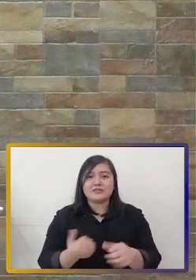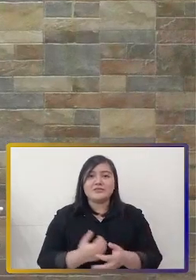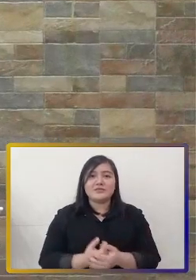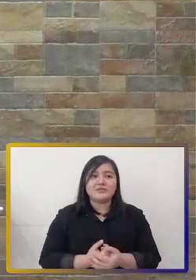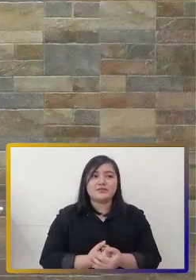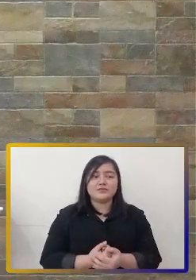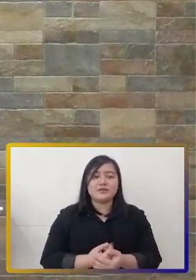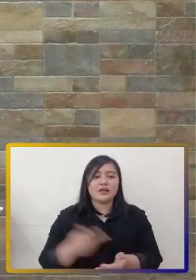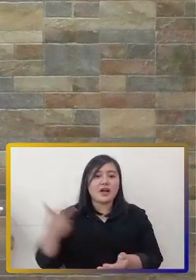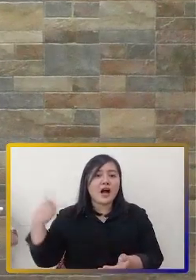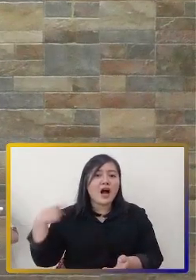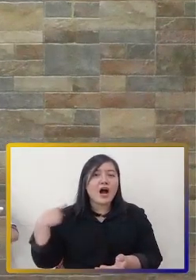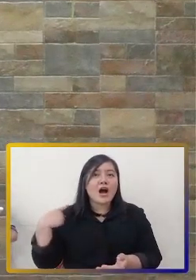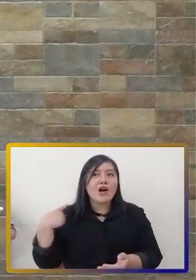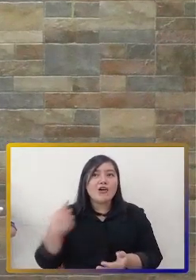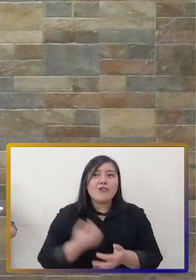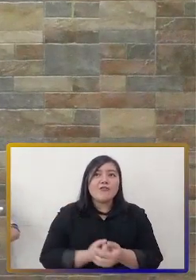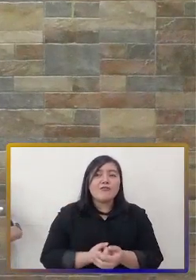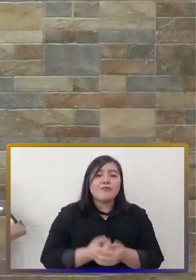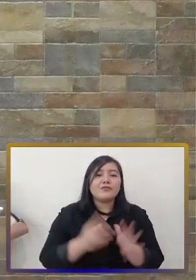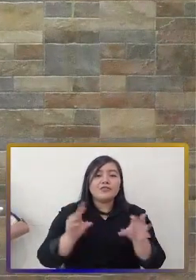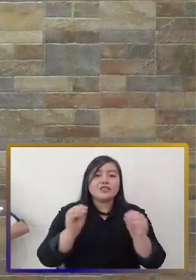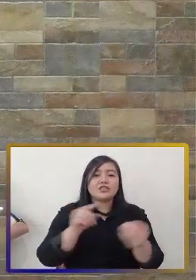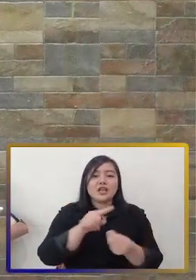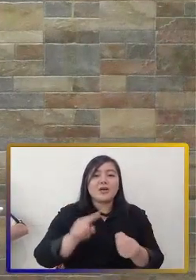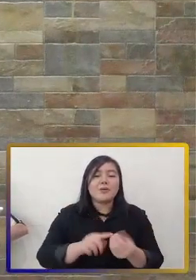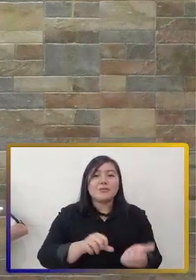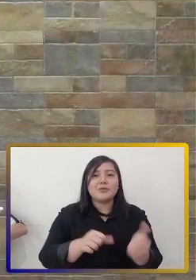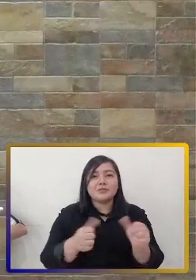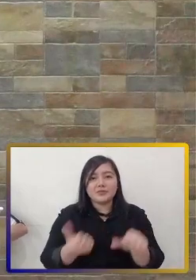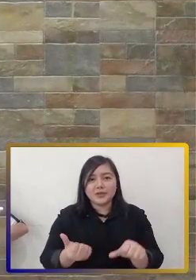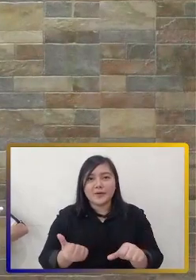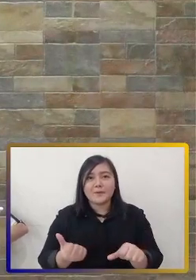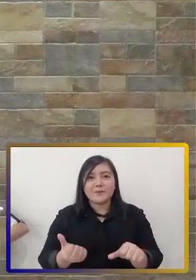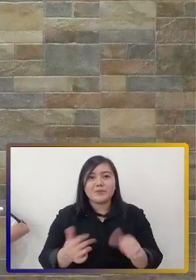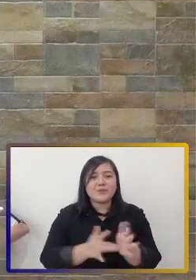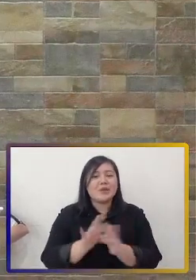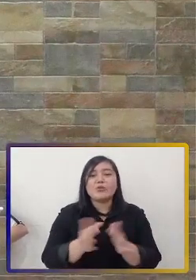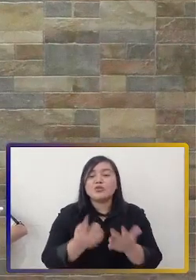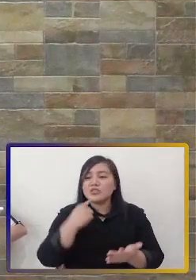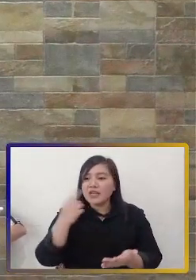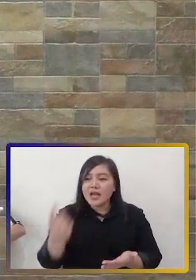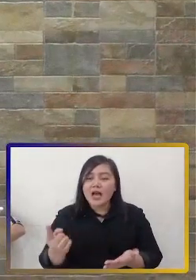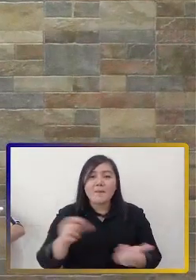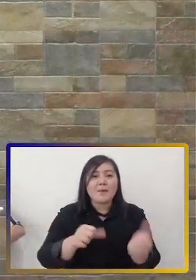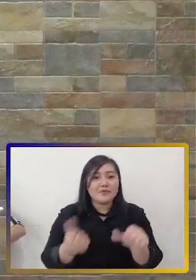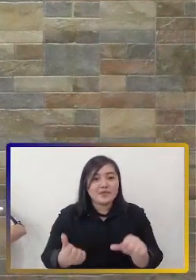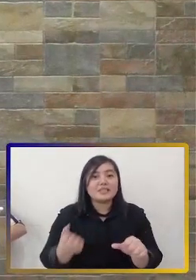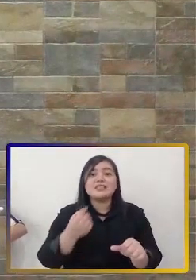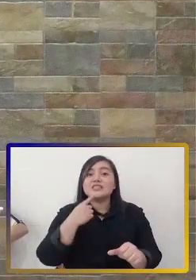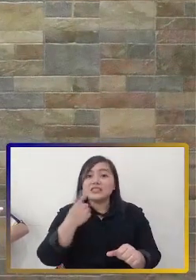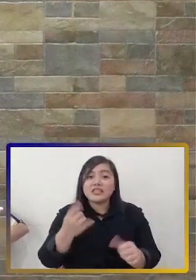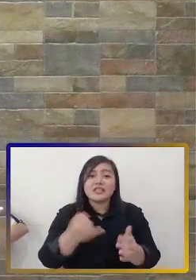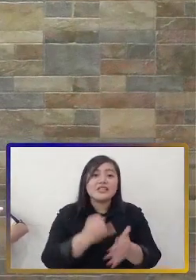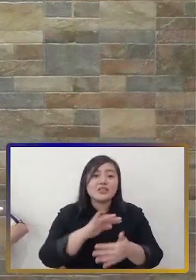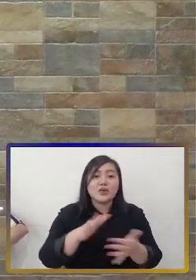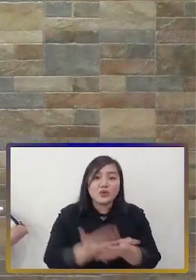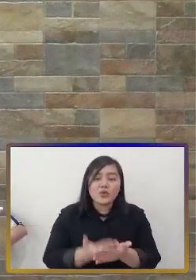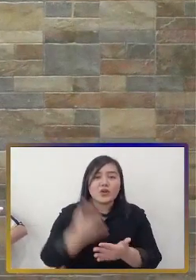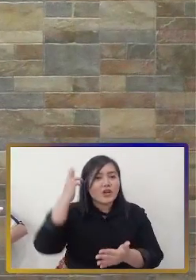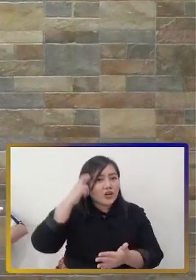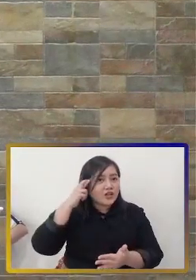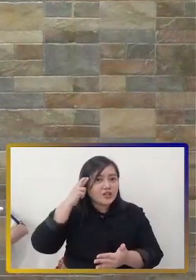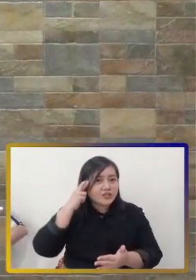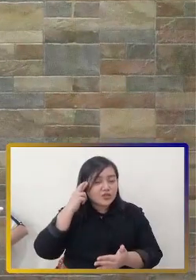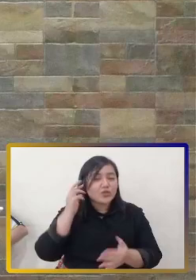palagi. Baptism says it all. You see, the reason of the persecution is the